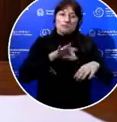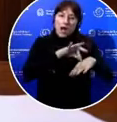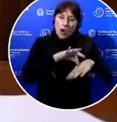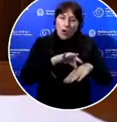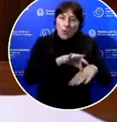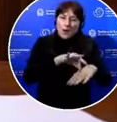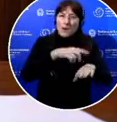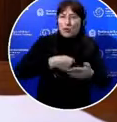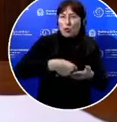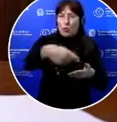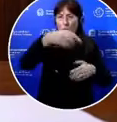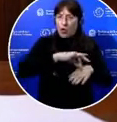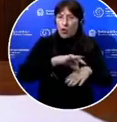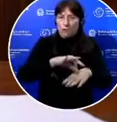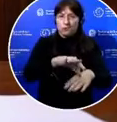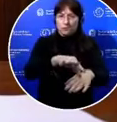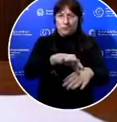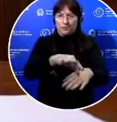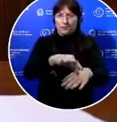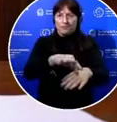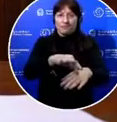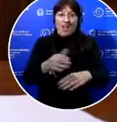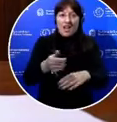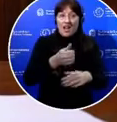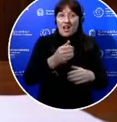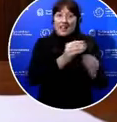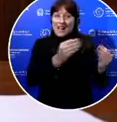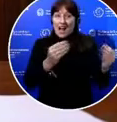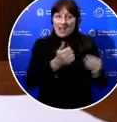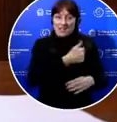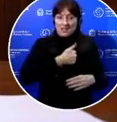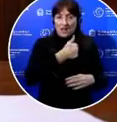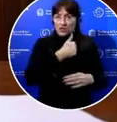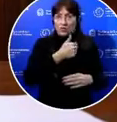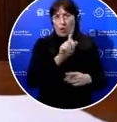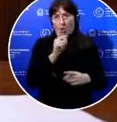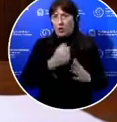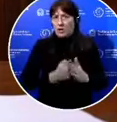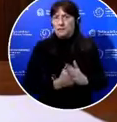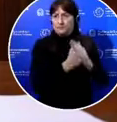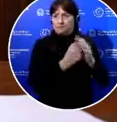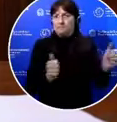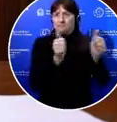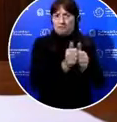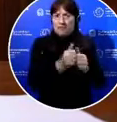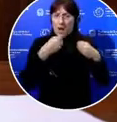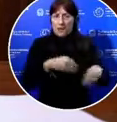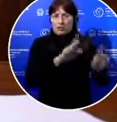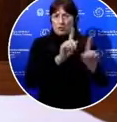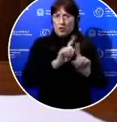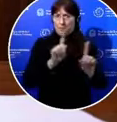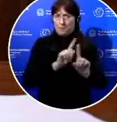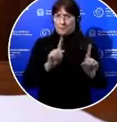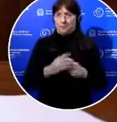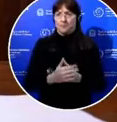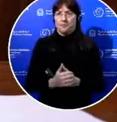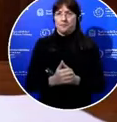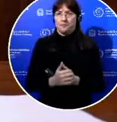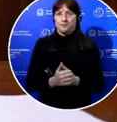che serve a permettere ai ragazzi di non rimanere soli anche nei momenti più difficili. Certamente